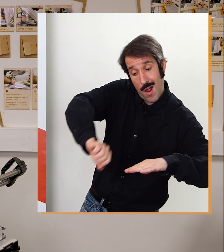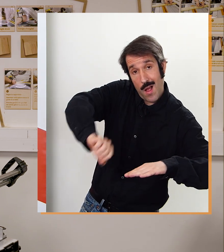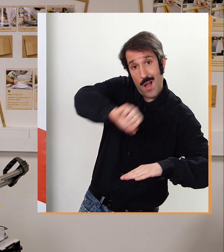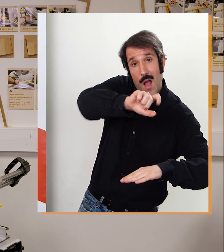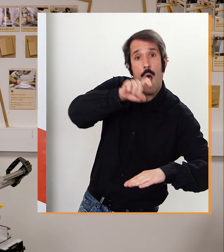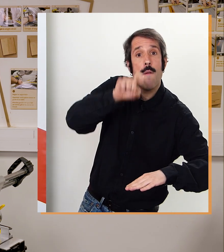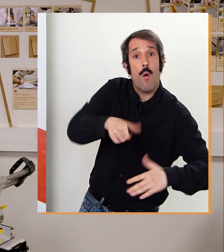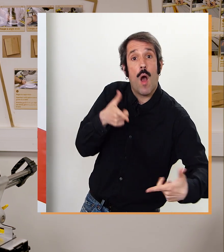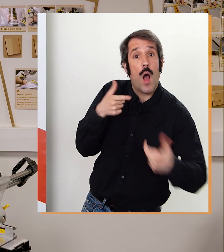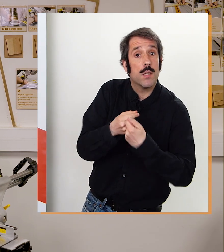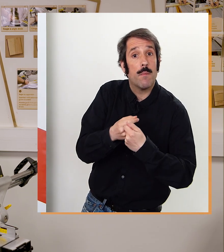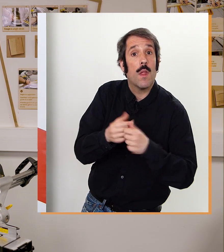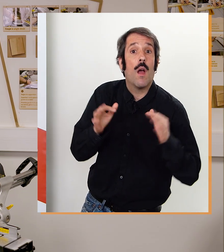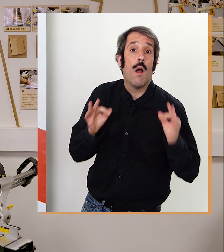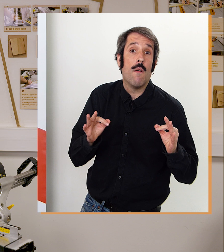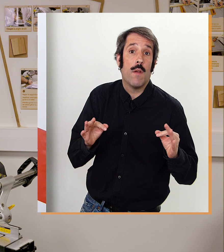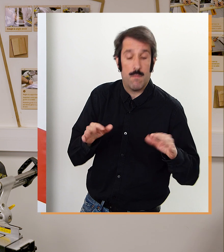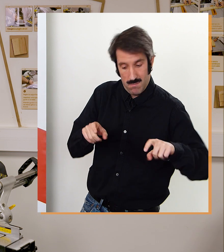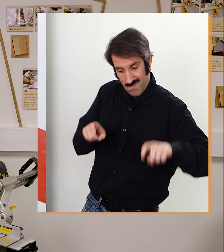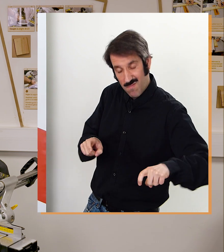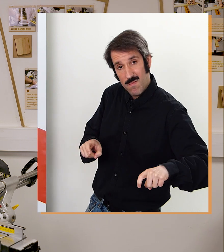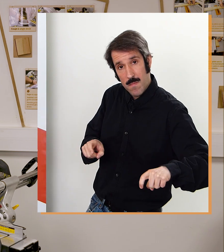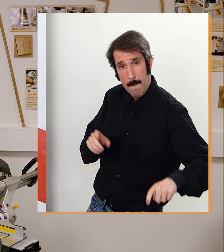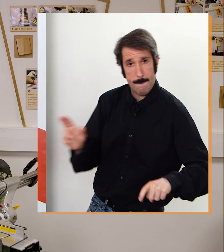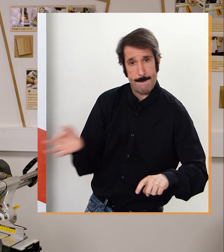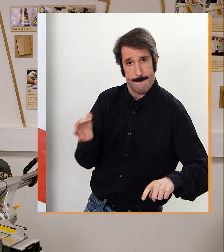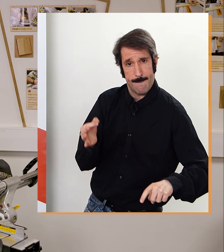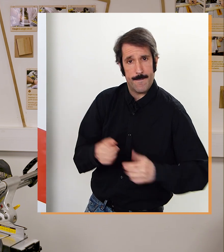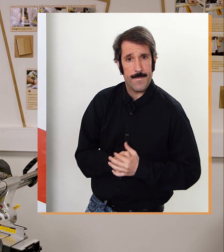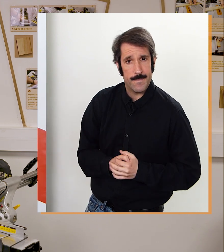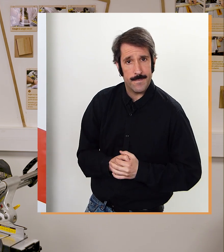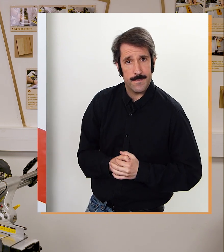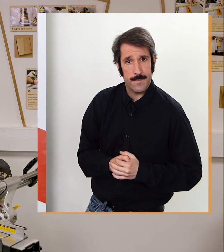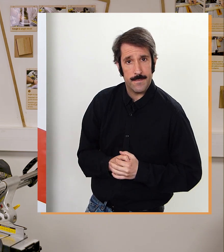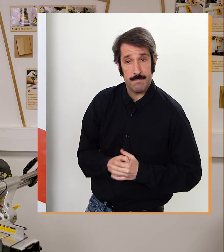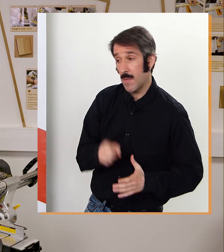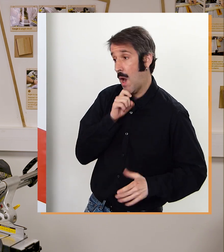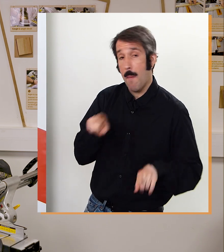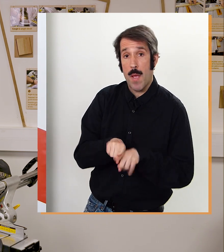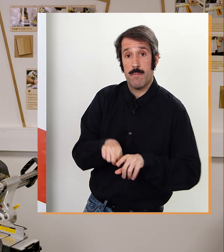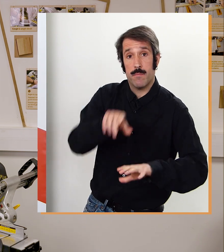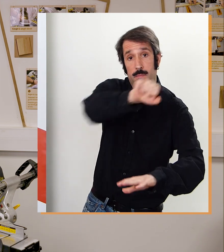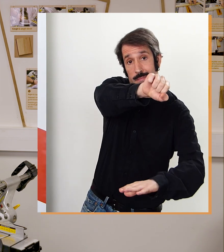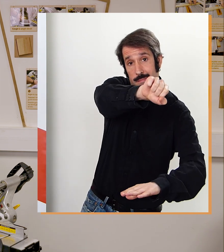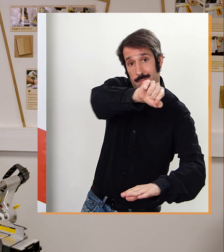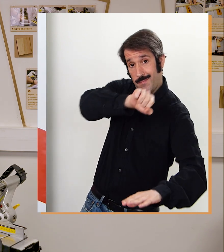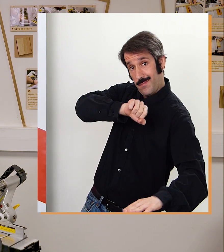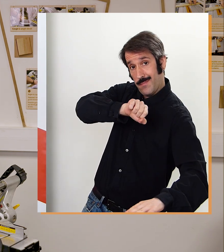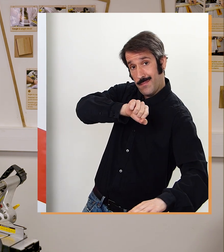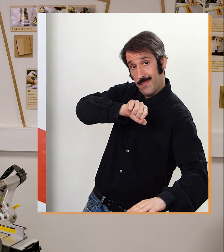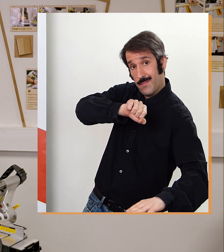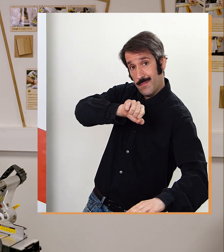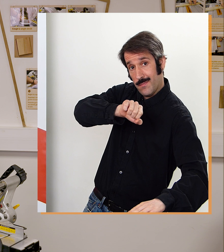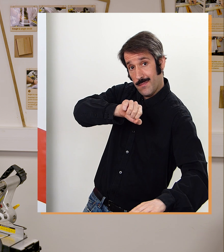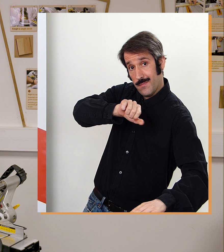il va falloir vous adapter de manière à vous positionner optimalement. Même chose que tout à l'heure, on va tirer la scie